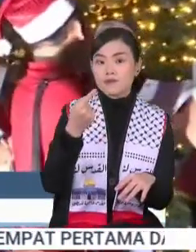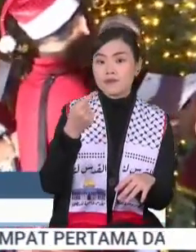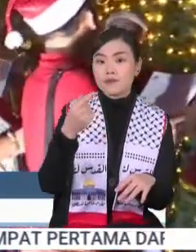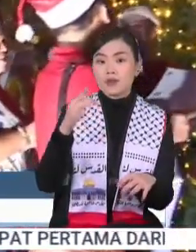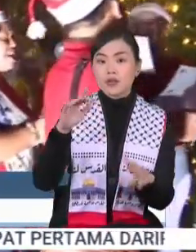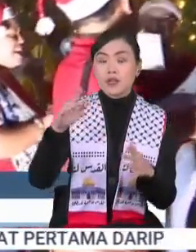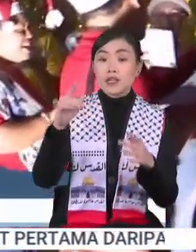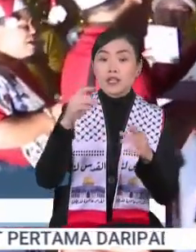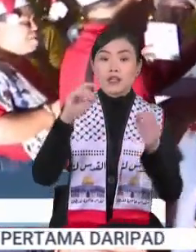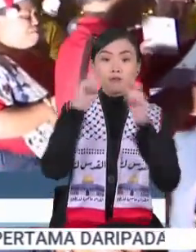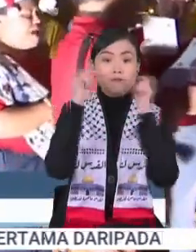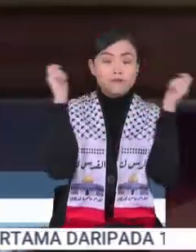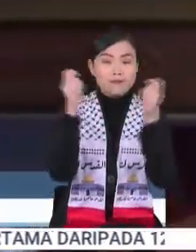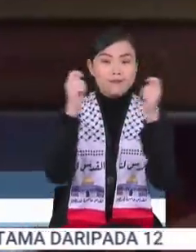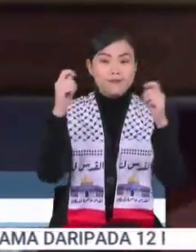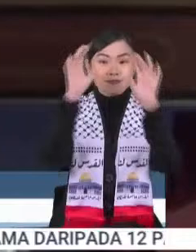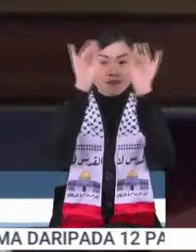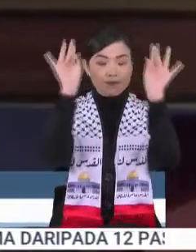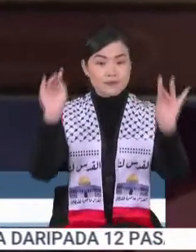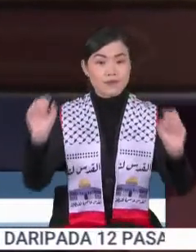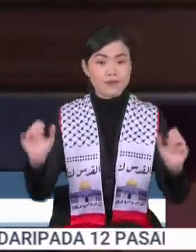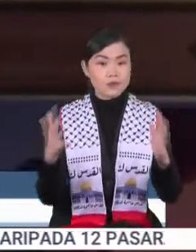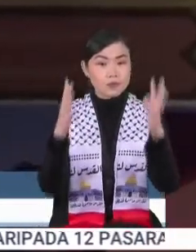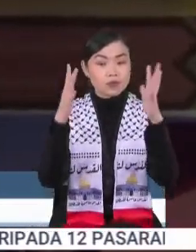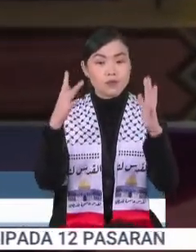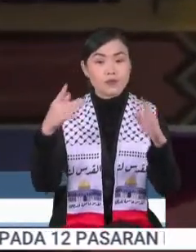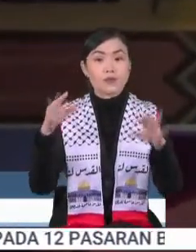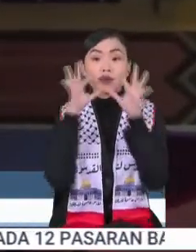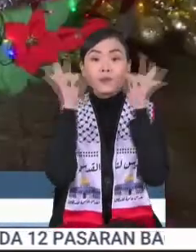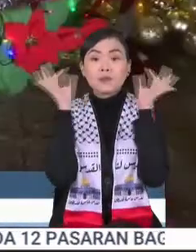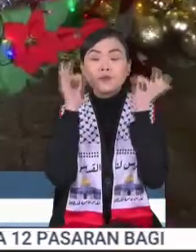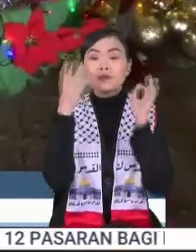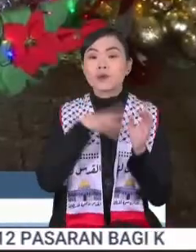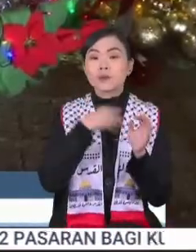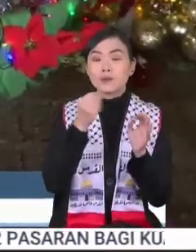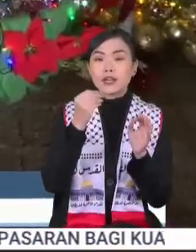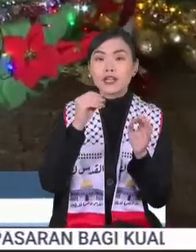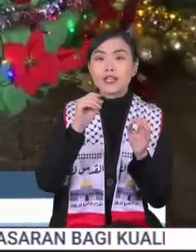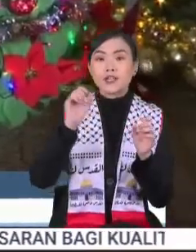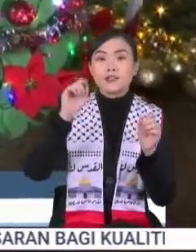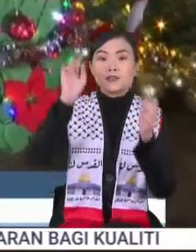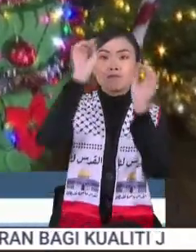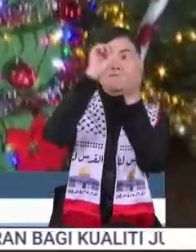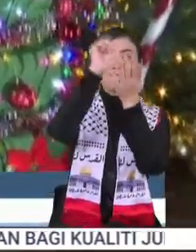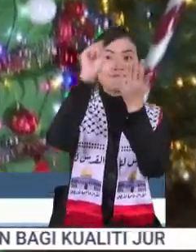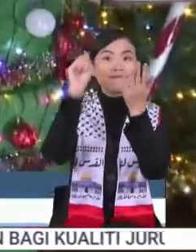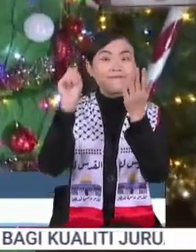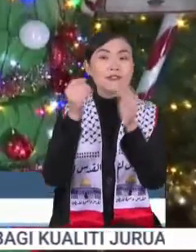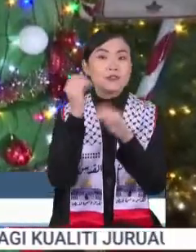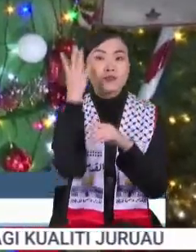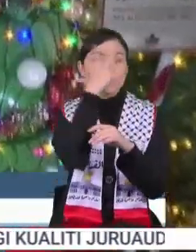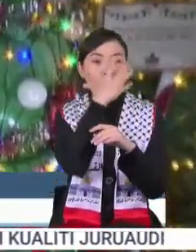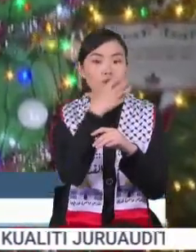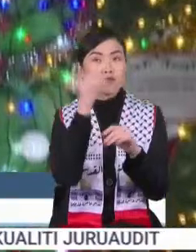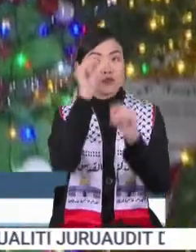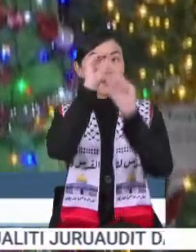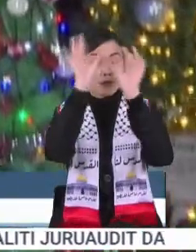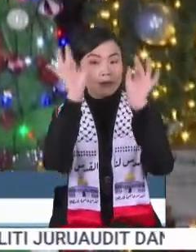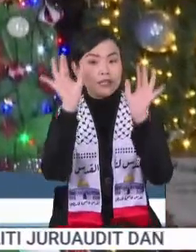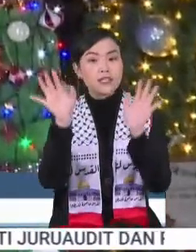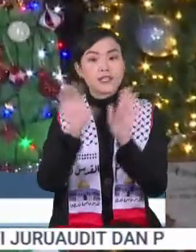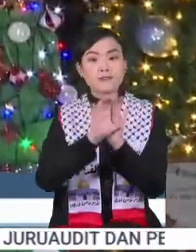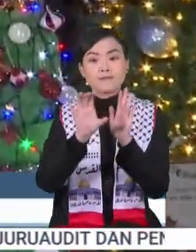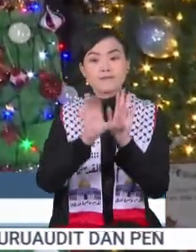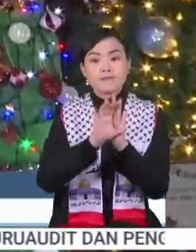menjelang sambutan hari Krismas Tegu kucing putih di bulatan Jalan Pedungan turut dihiasi menggunakan bahan-bahan kitar semula seperti